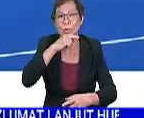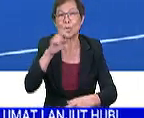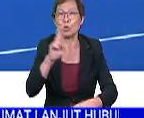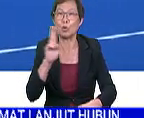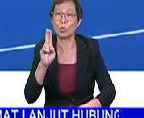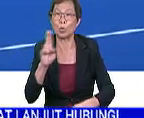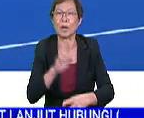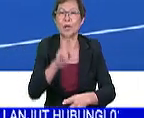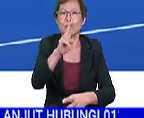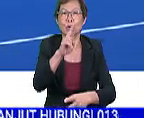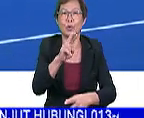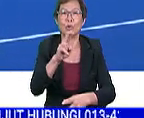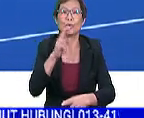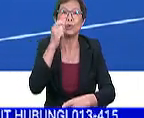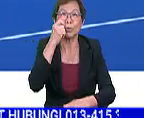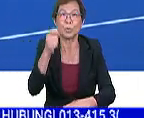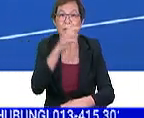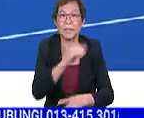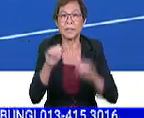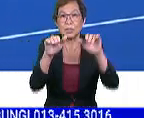urug ukra dan